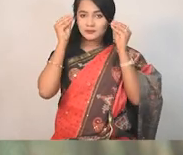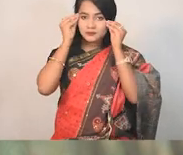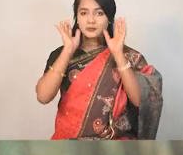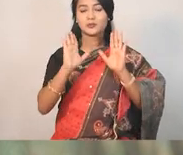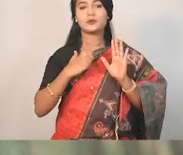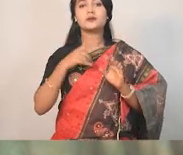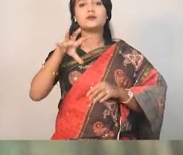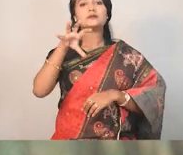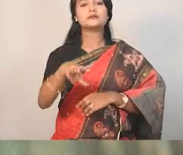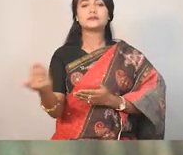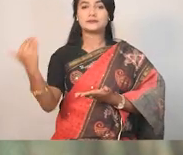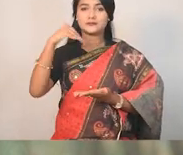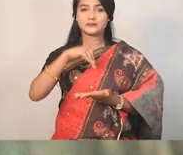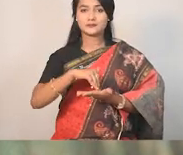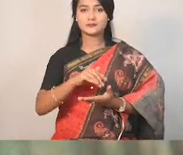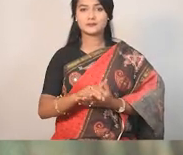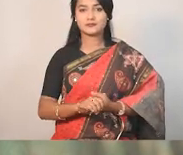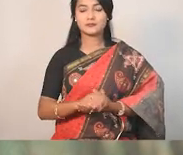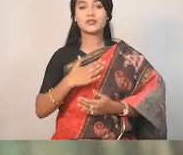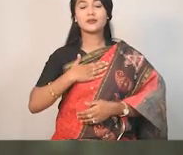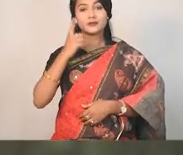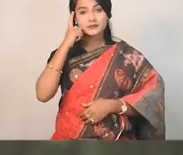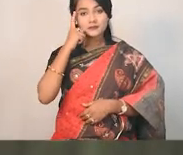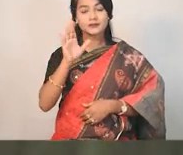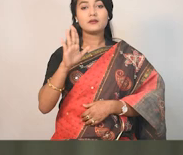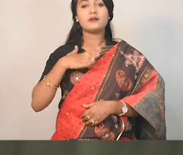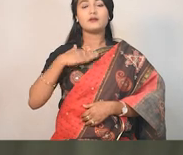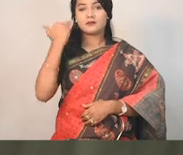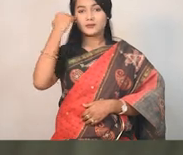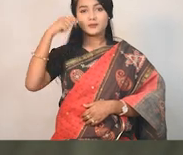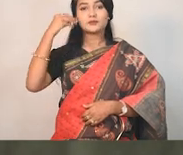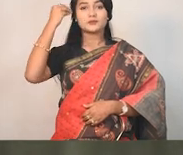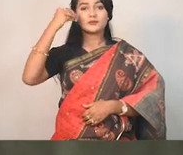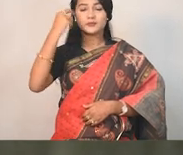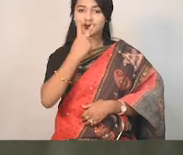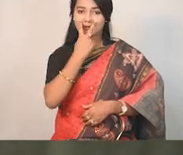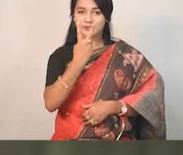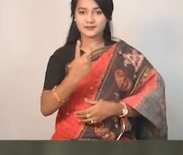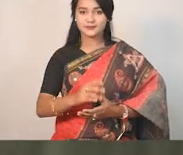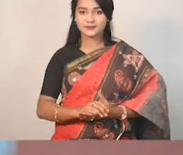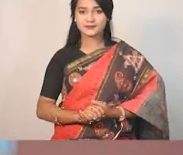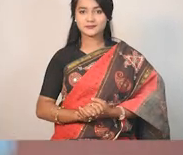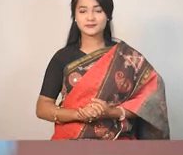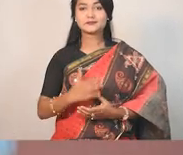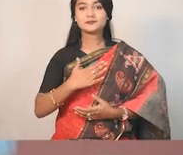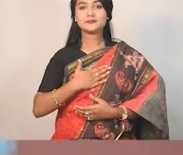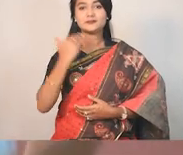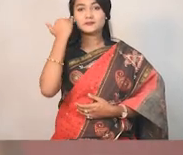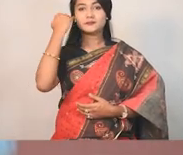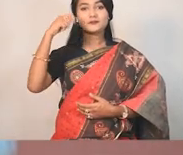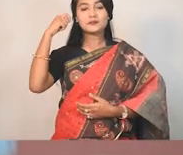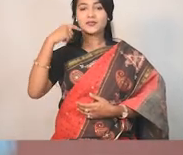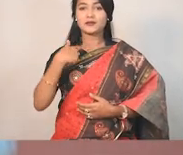এরকম জায়গাতে এসেছি, এরকম মনে হলো। আর তখন মনে হলো যে অভিনয়ের একটা স্বপ্ন দেখলাম। আমি অভিনয় করতে